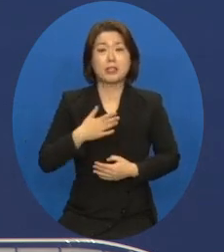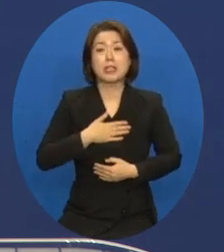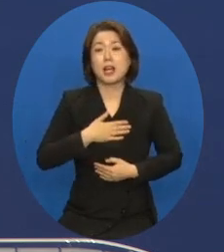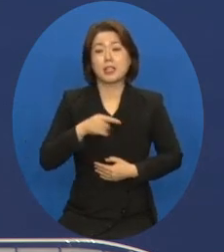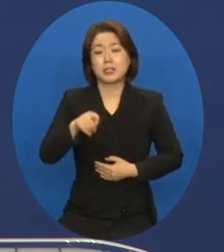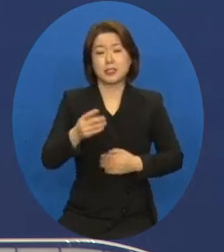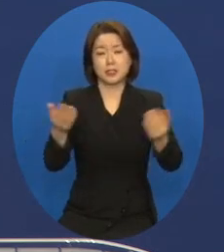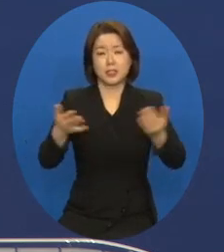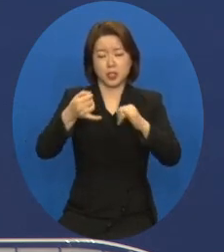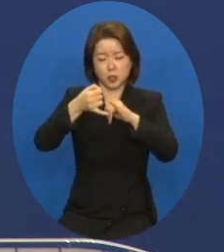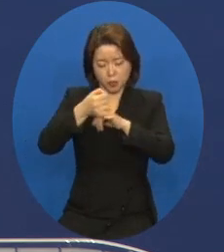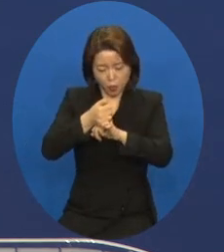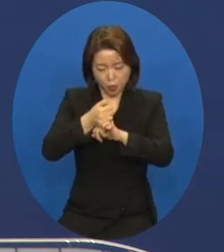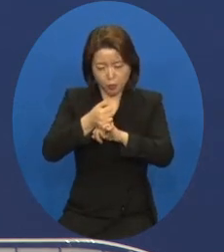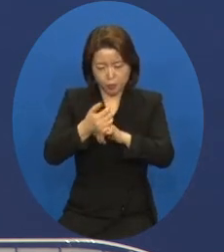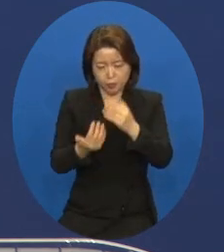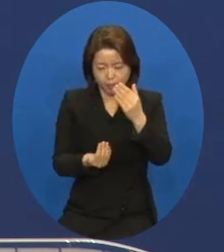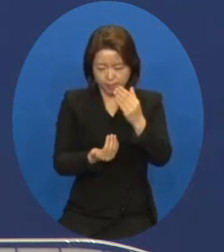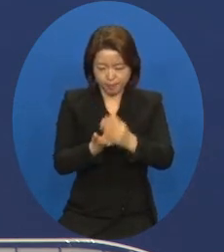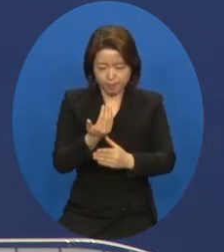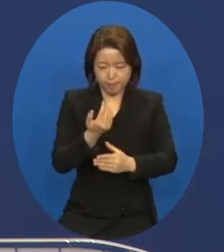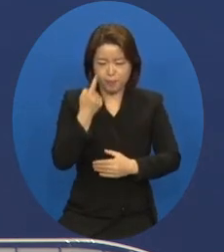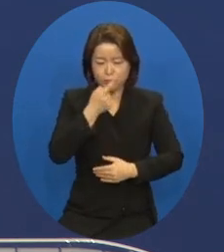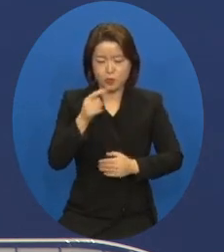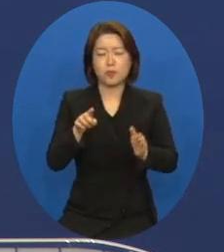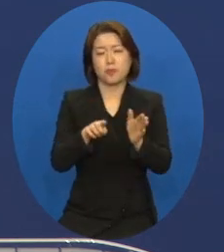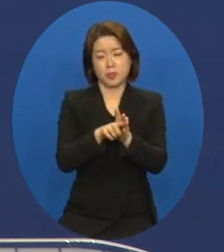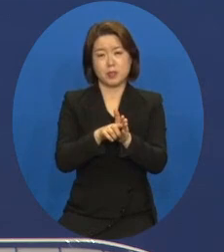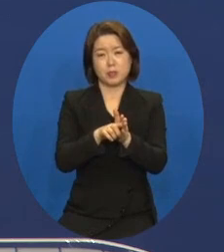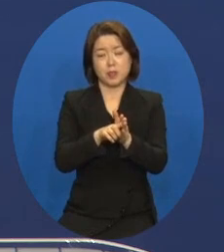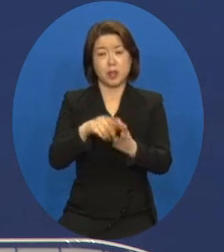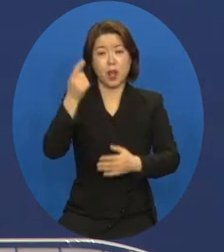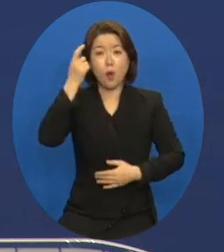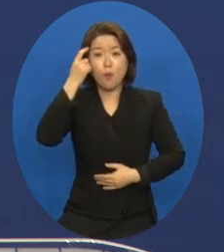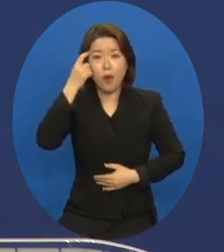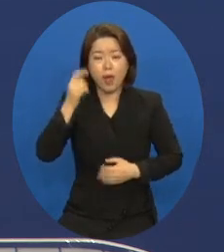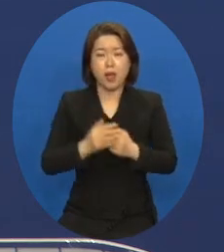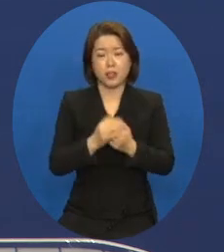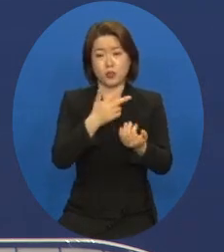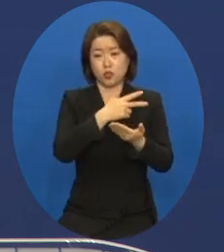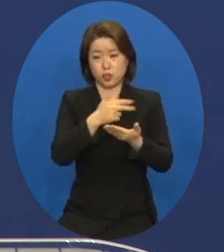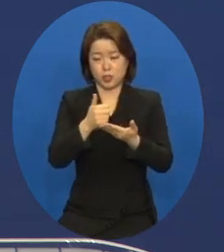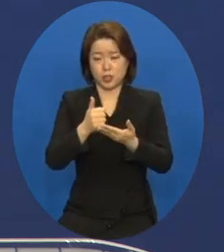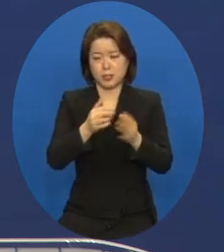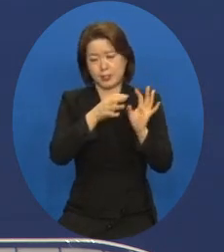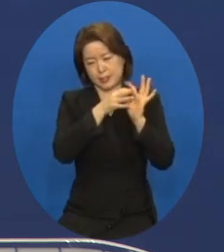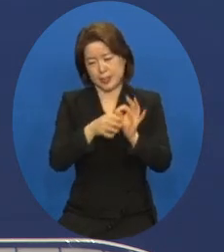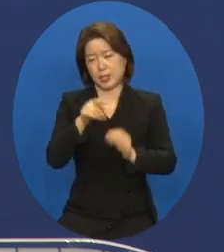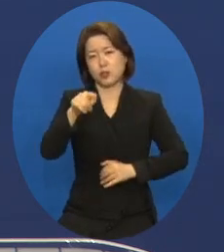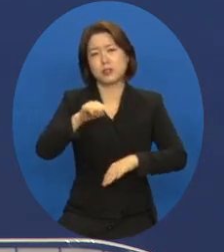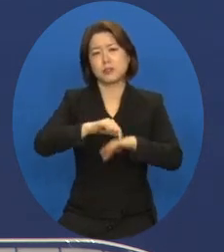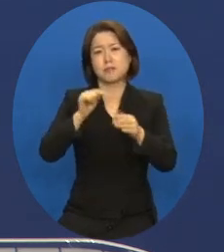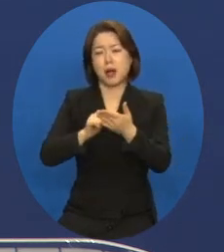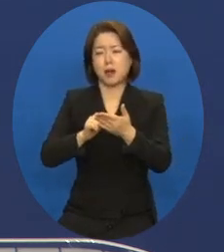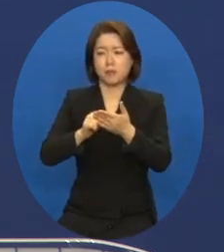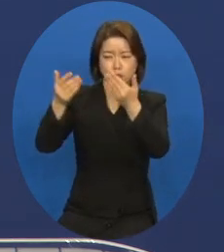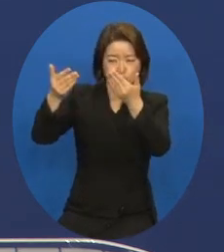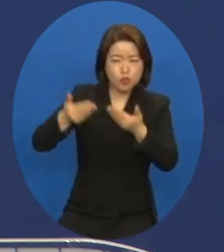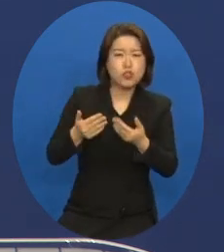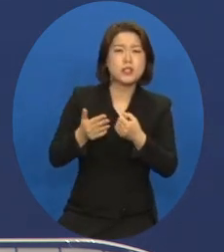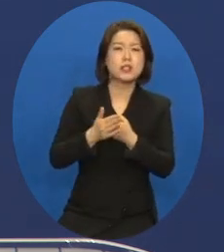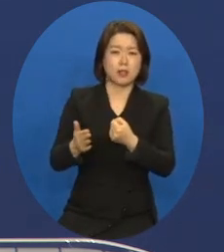일어날 것을 믿습니다 왜냐하면 주님께서 계속해서 그 마음을 부어 주시기 때문입니다